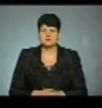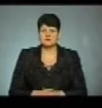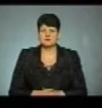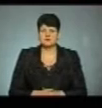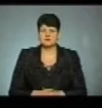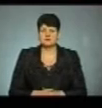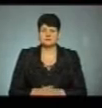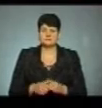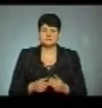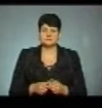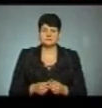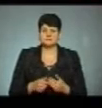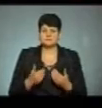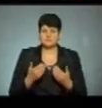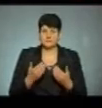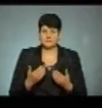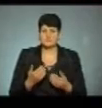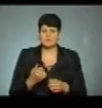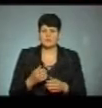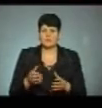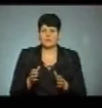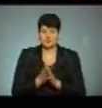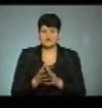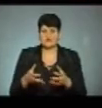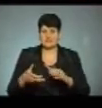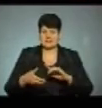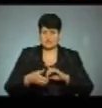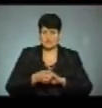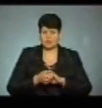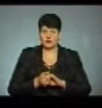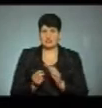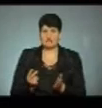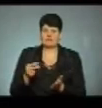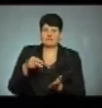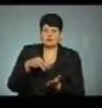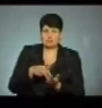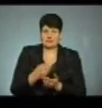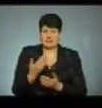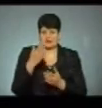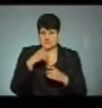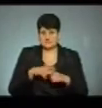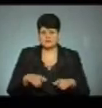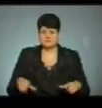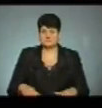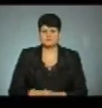Ну, а вас, Василь Дмитрович, Людмила Юріївна, прошу взятися за руки і ступити на ваш весільний рушник.